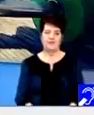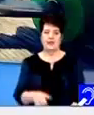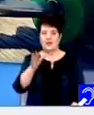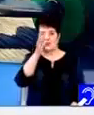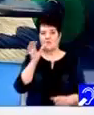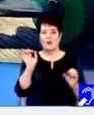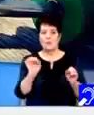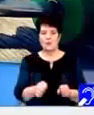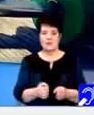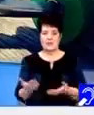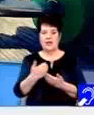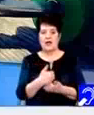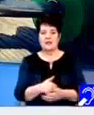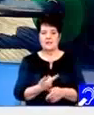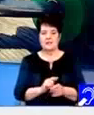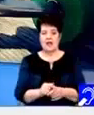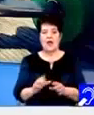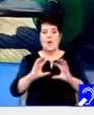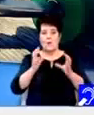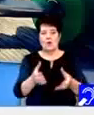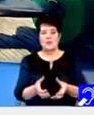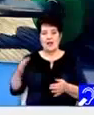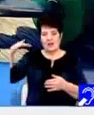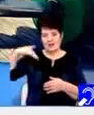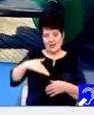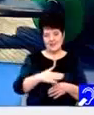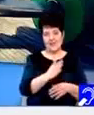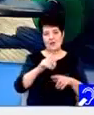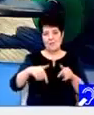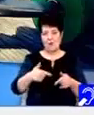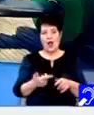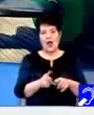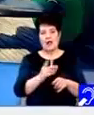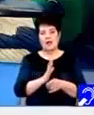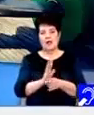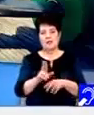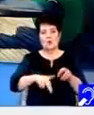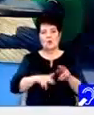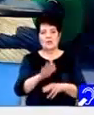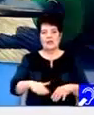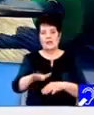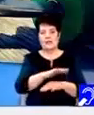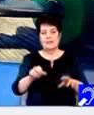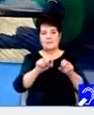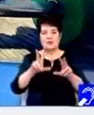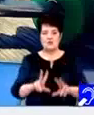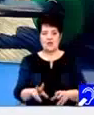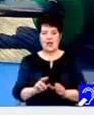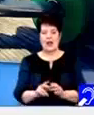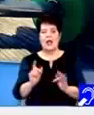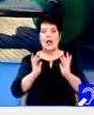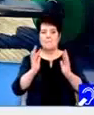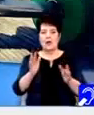Chișinăul va putea fi gazda unor campionate mondiale la skateboarding, asta însă doar după ce va fi construit un teren special amenajat în parcul